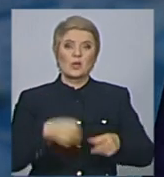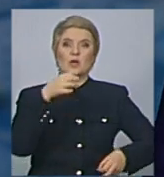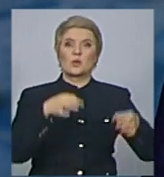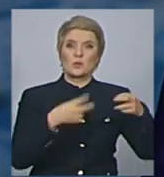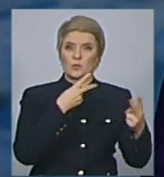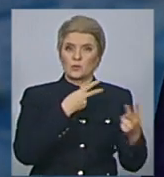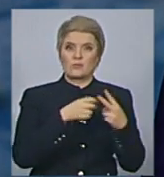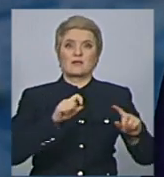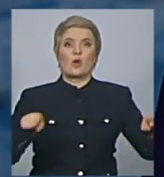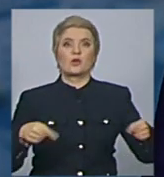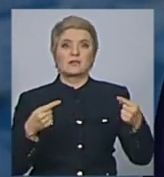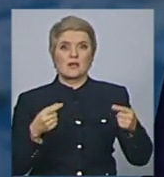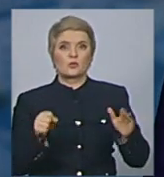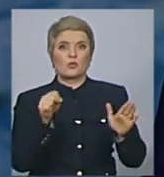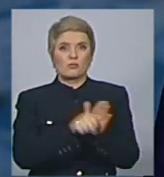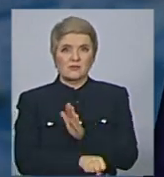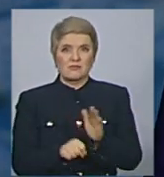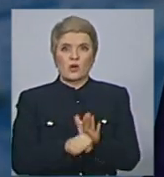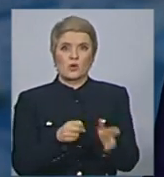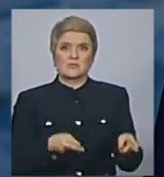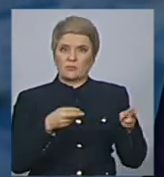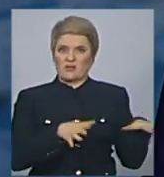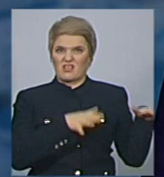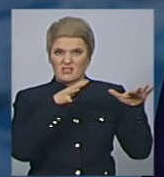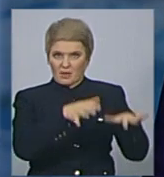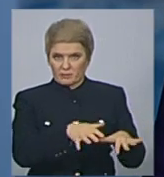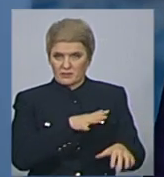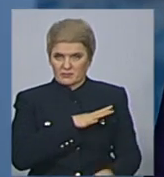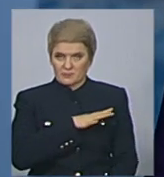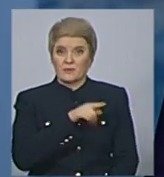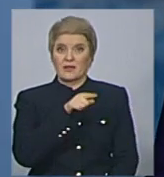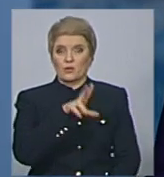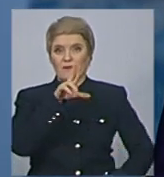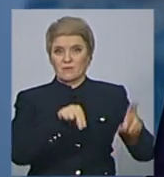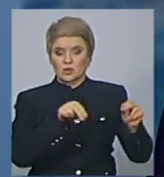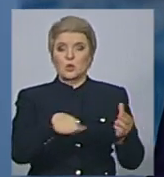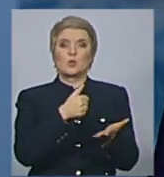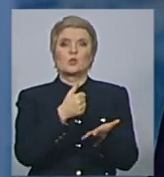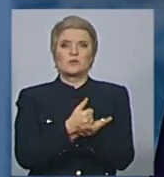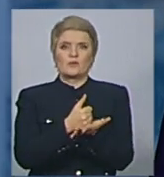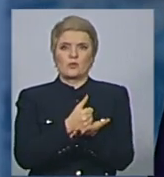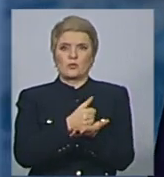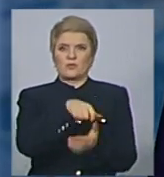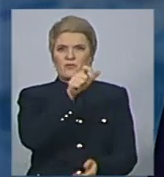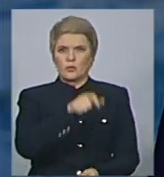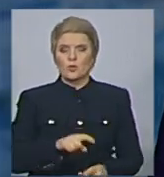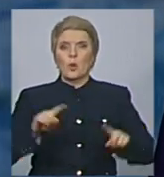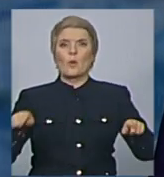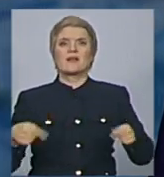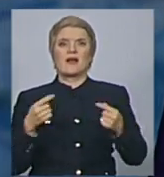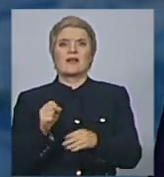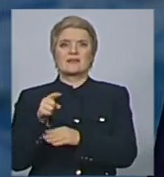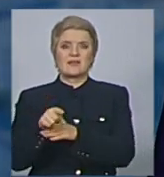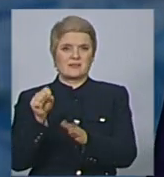та розбійні напади. Саме його правоохоронці вважають ключовою фігурою в організації нападу на Гандзюк. За інформацією слідства,